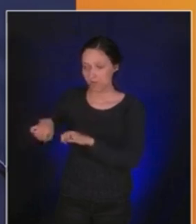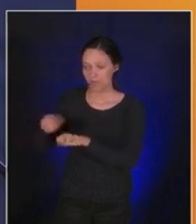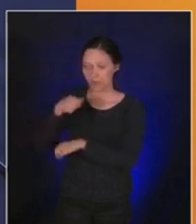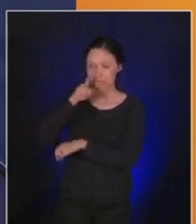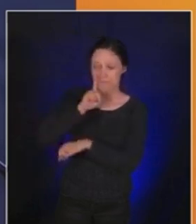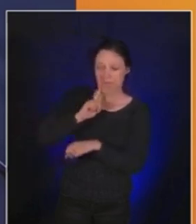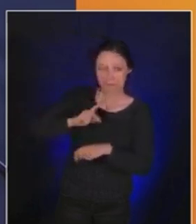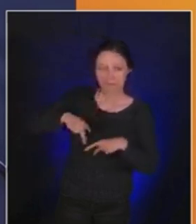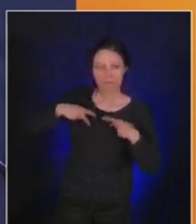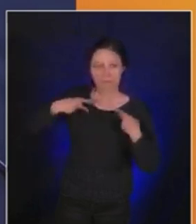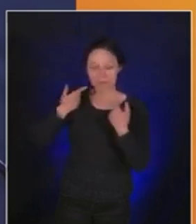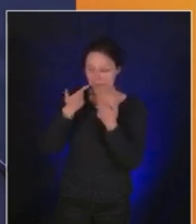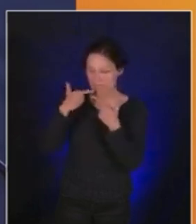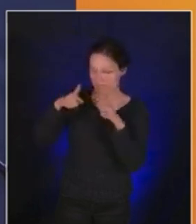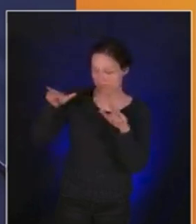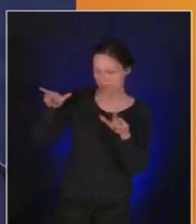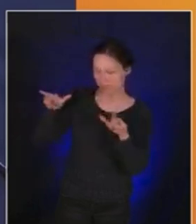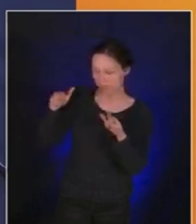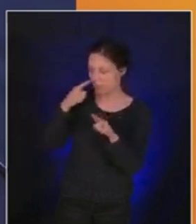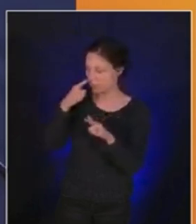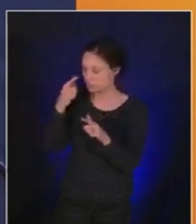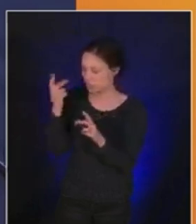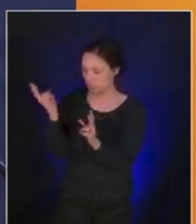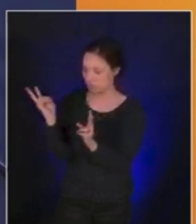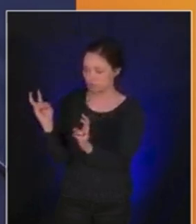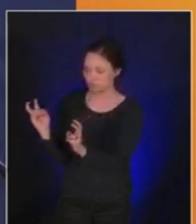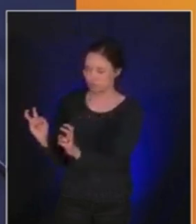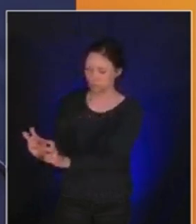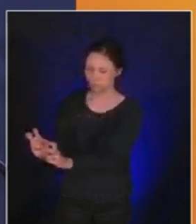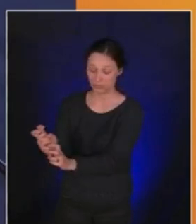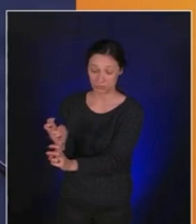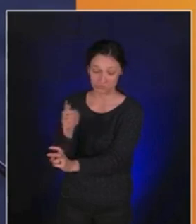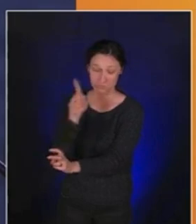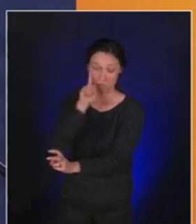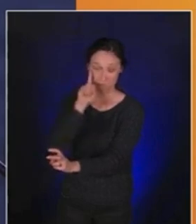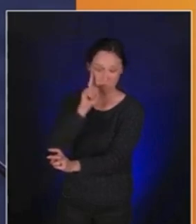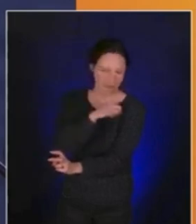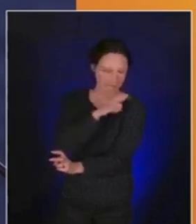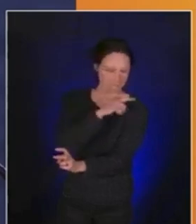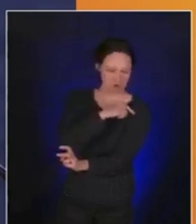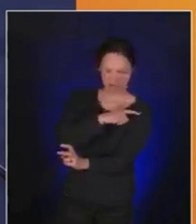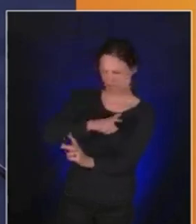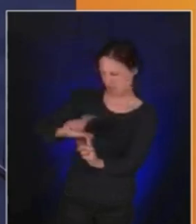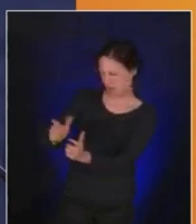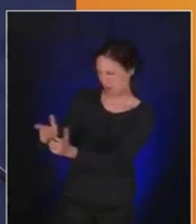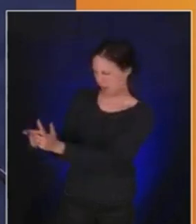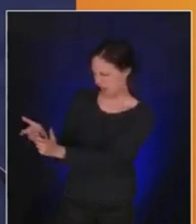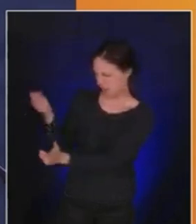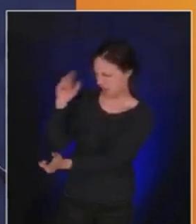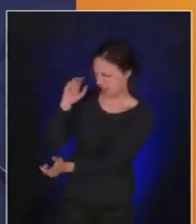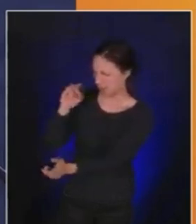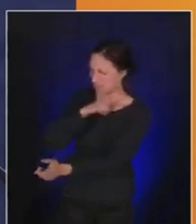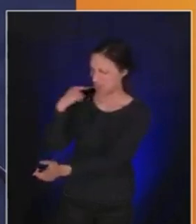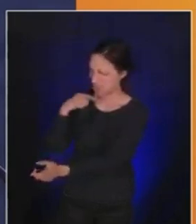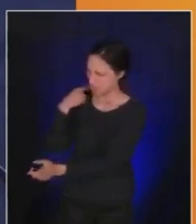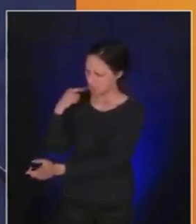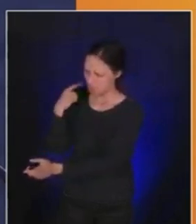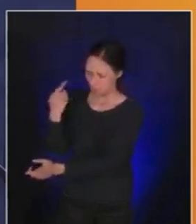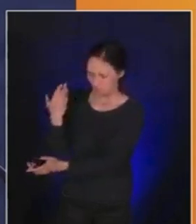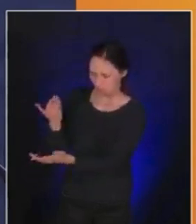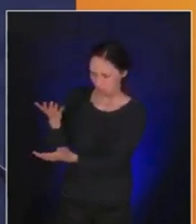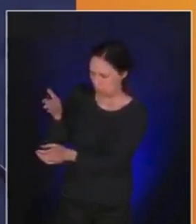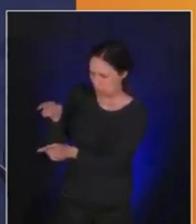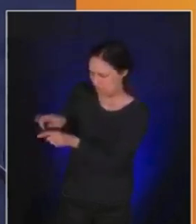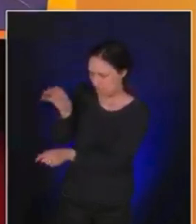une répression féroce qui relève de crimes contre l'humanité, avec 469 morts, dont 60 enfants et